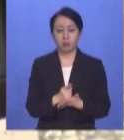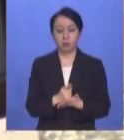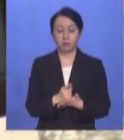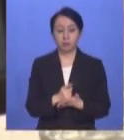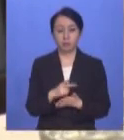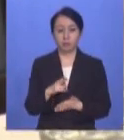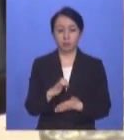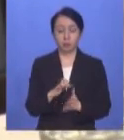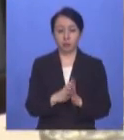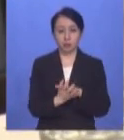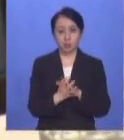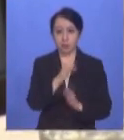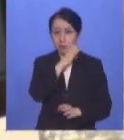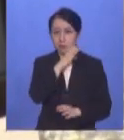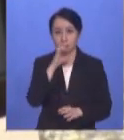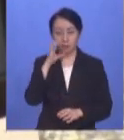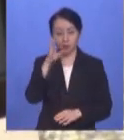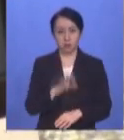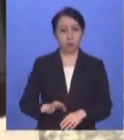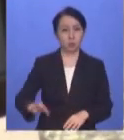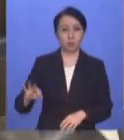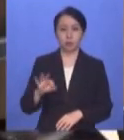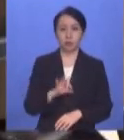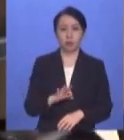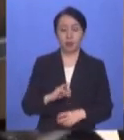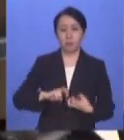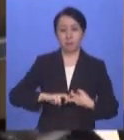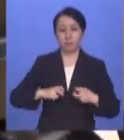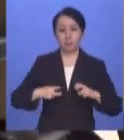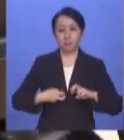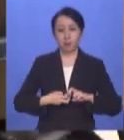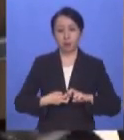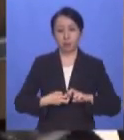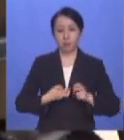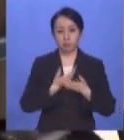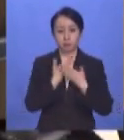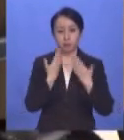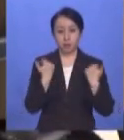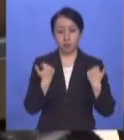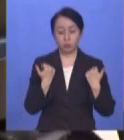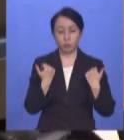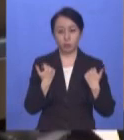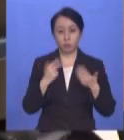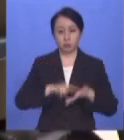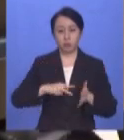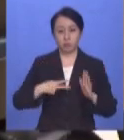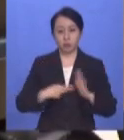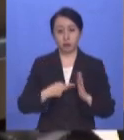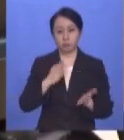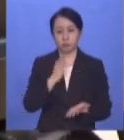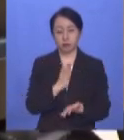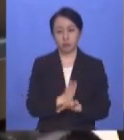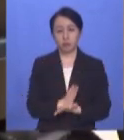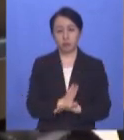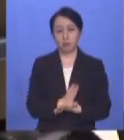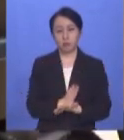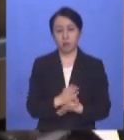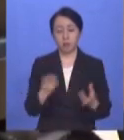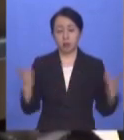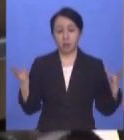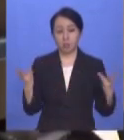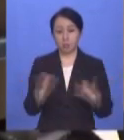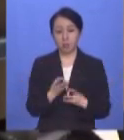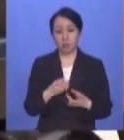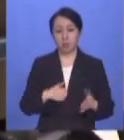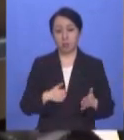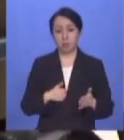по Северо-Казахстанской области. Проблем не вижу, структура определенная. Единственное, надо довести